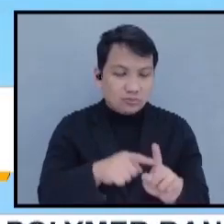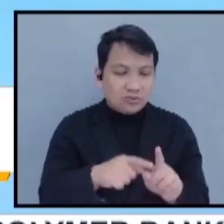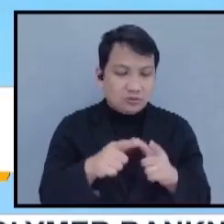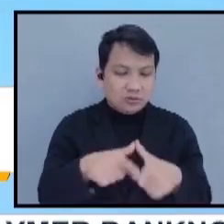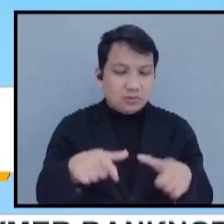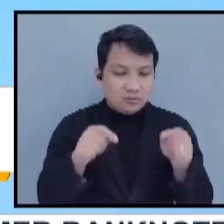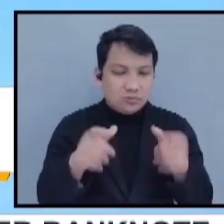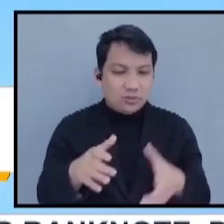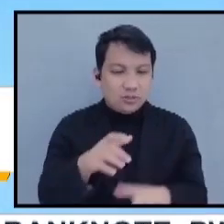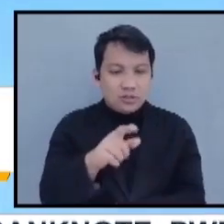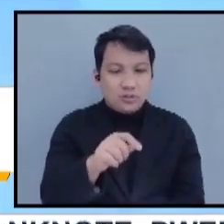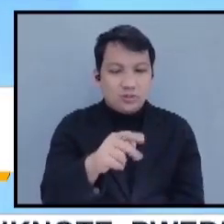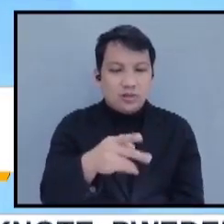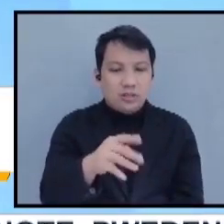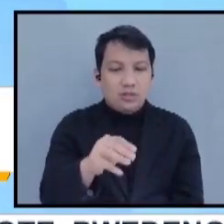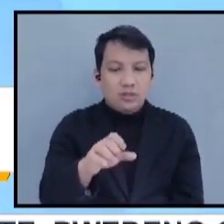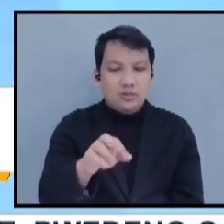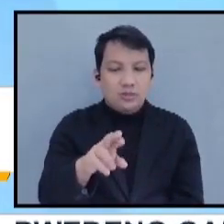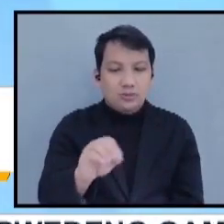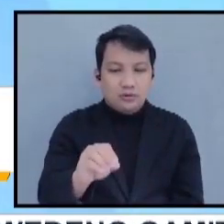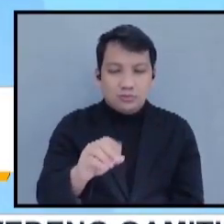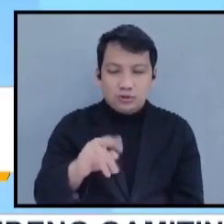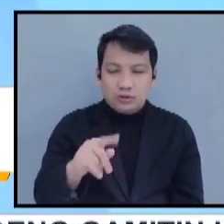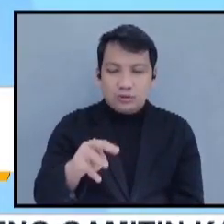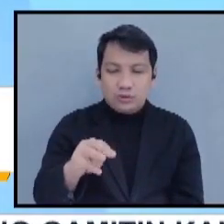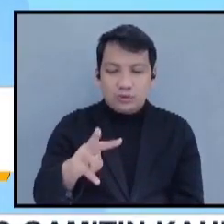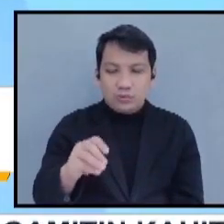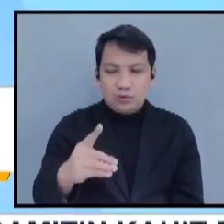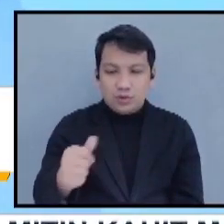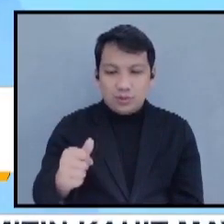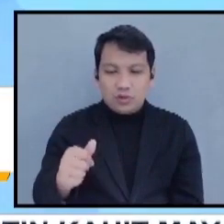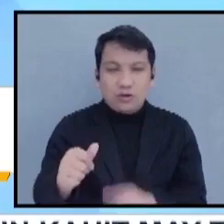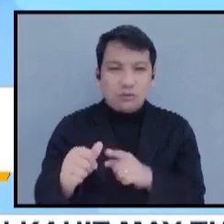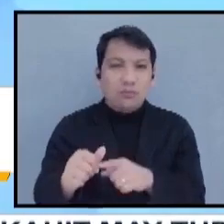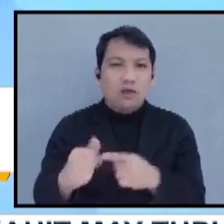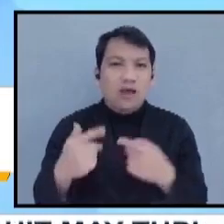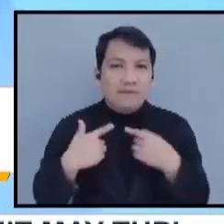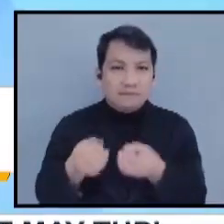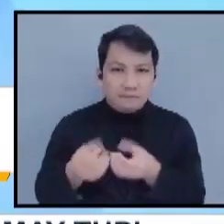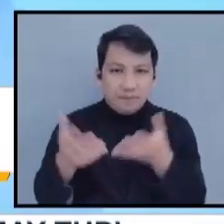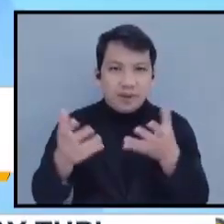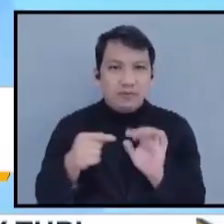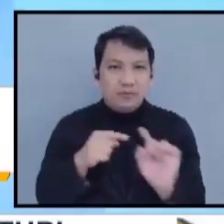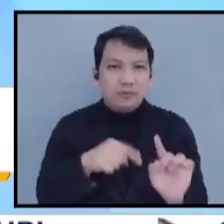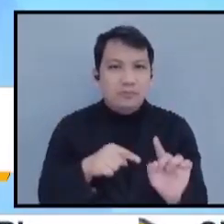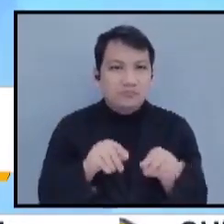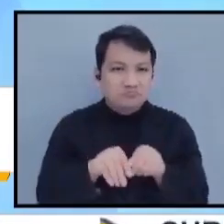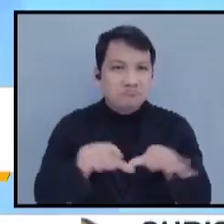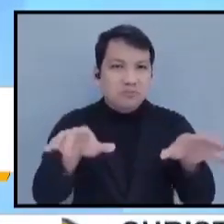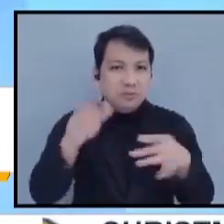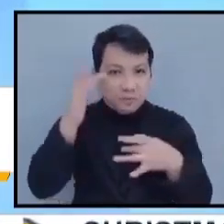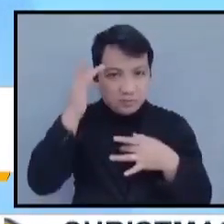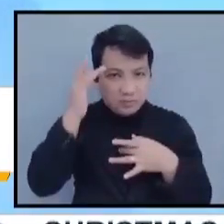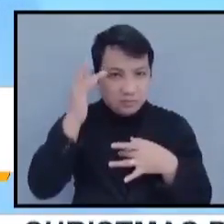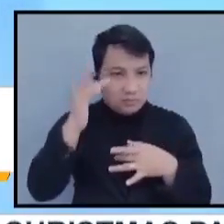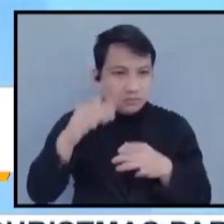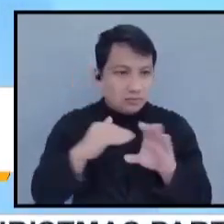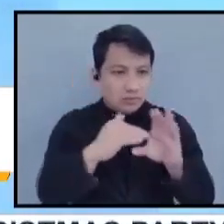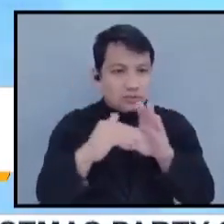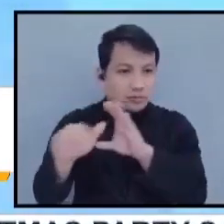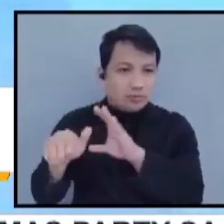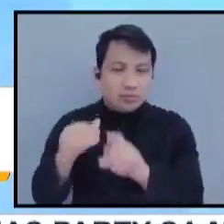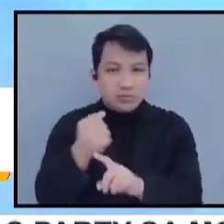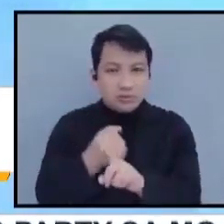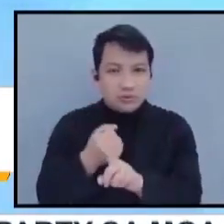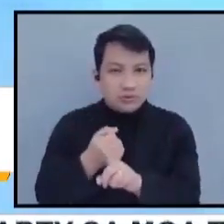itinanim siyang high-performance bombs sa ilang gusali sa Metro Manila. Una na rin kumalat ang nasabing email noong Setyembre at base sa